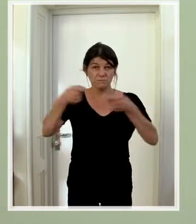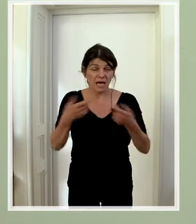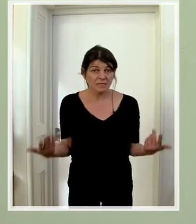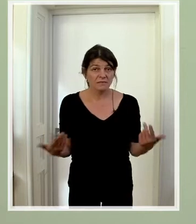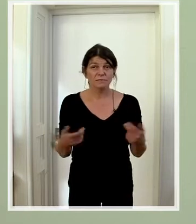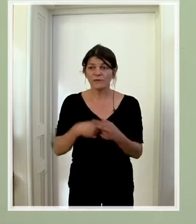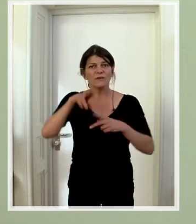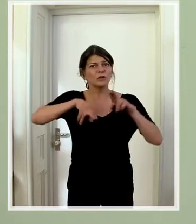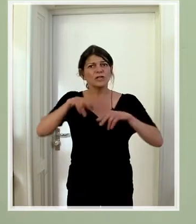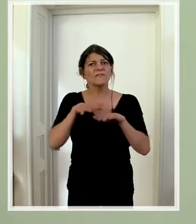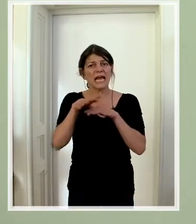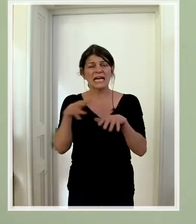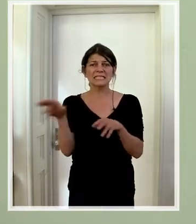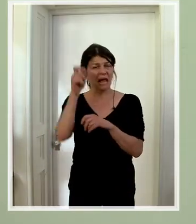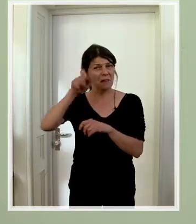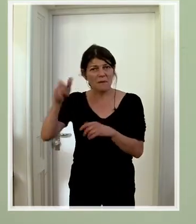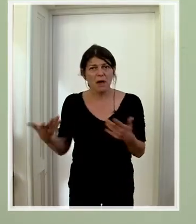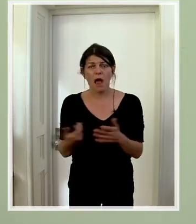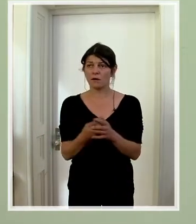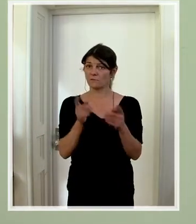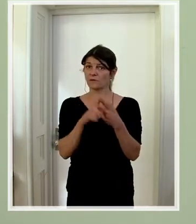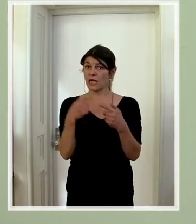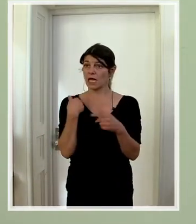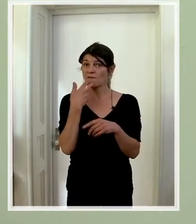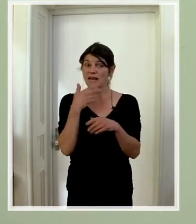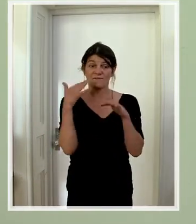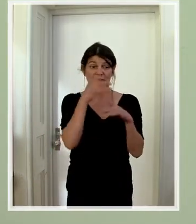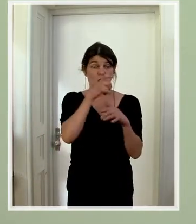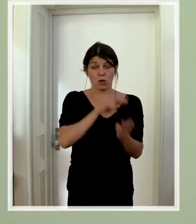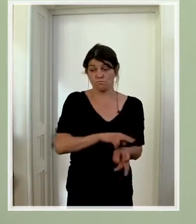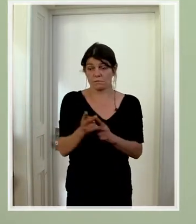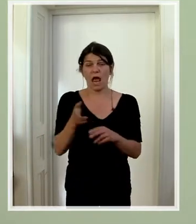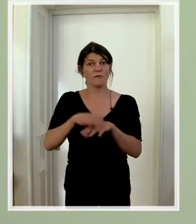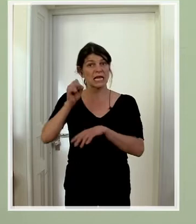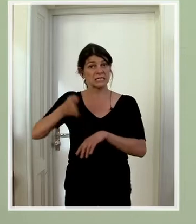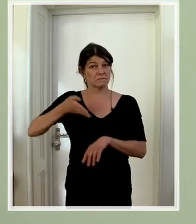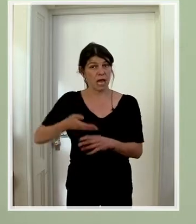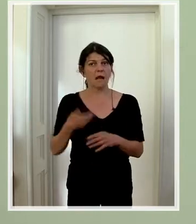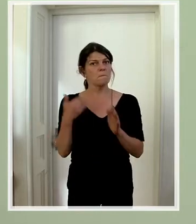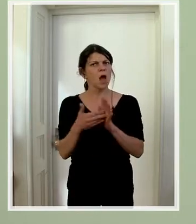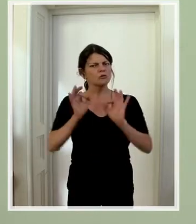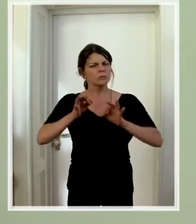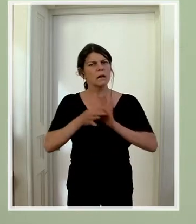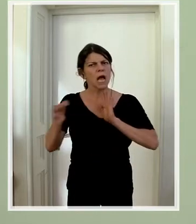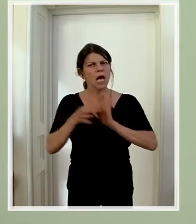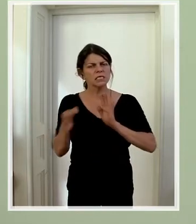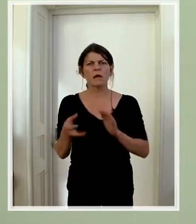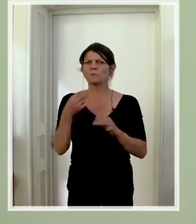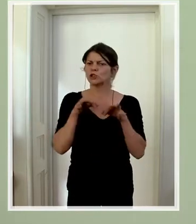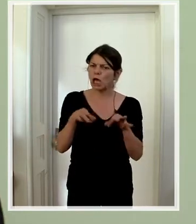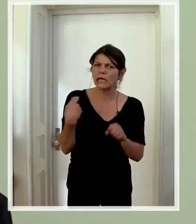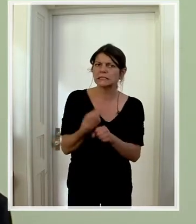einzelnen Verkehrsteilnehmern. Es ist schon, wenn man will, viele Leute auf die S-Bahn bringen, dann braucht das Maßnahmen mit